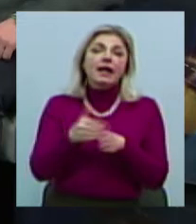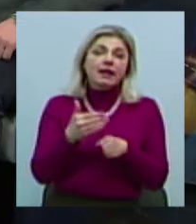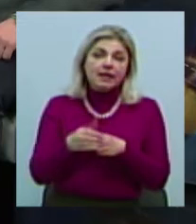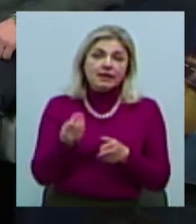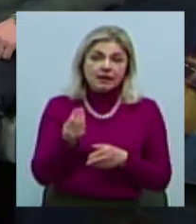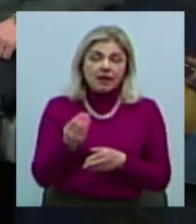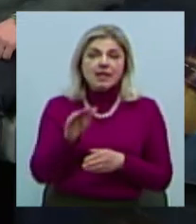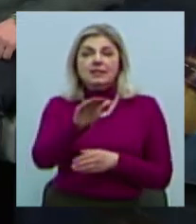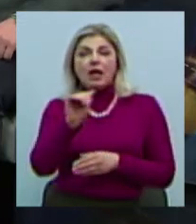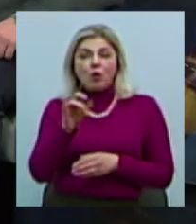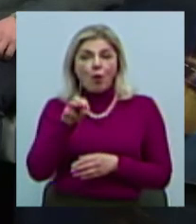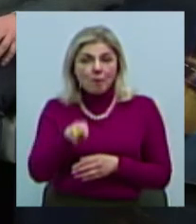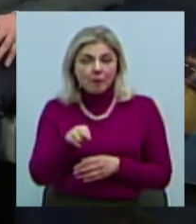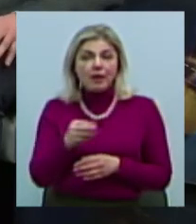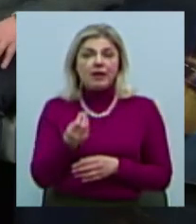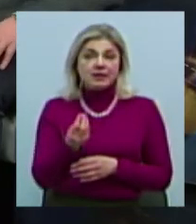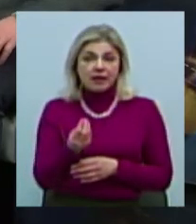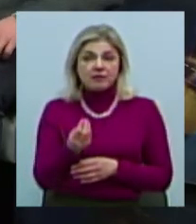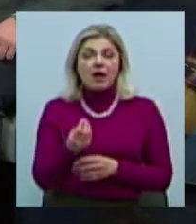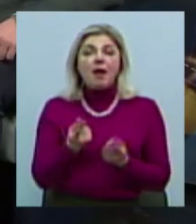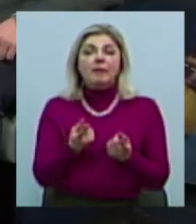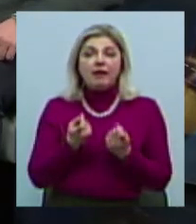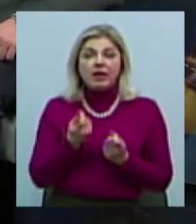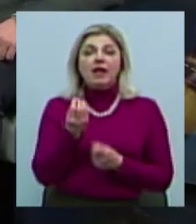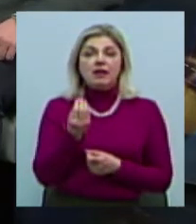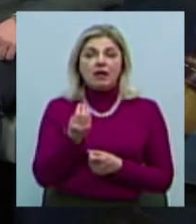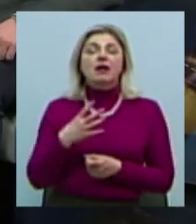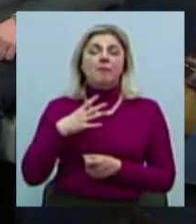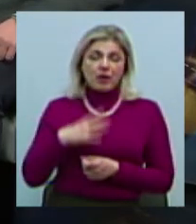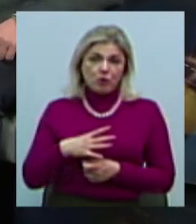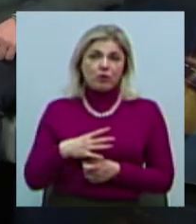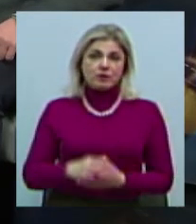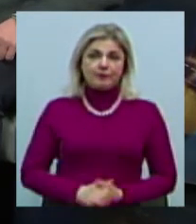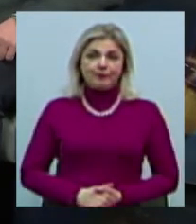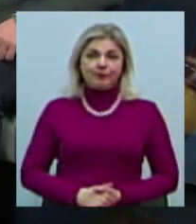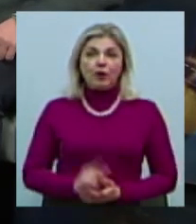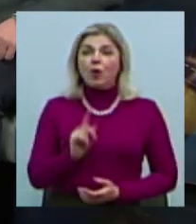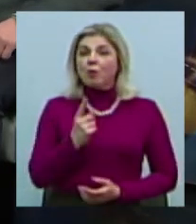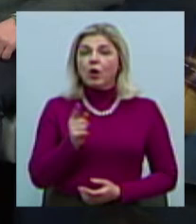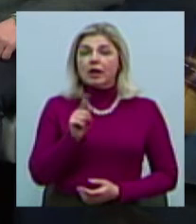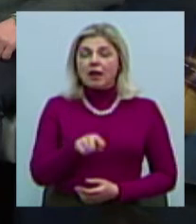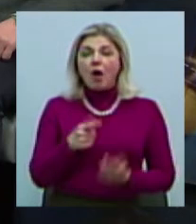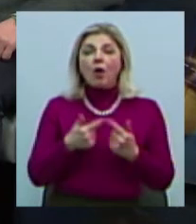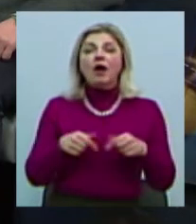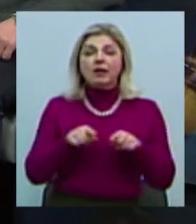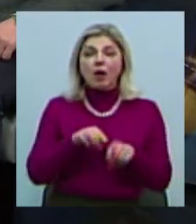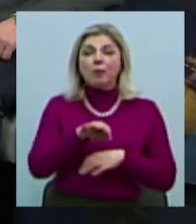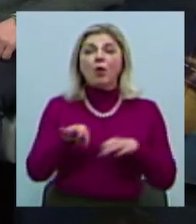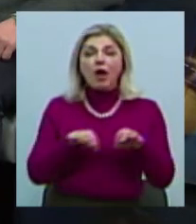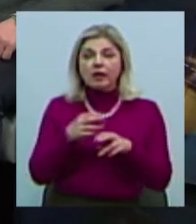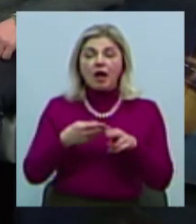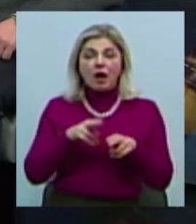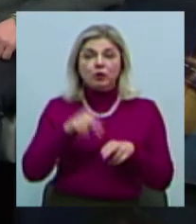средства, заемные средства. То есть ну, привлекать средства придется со стороны. Потому что даже та организация проектная, которая в том